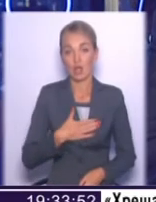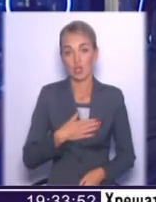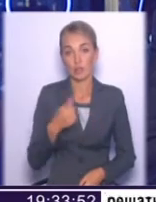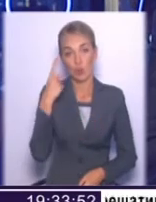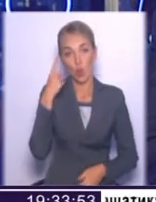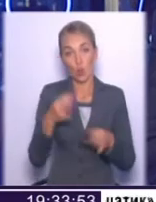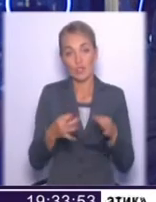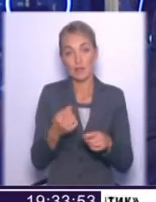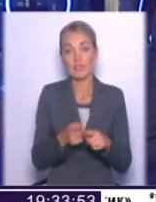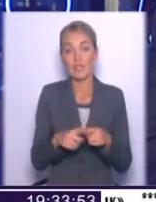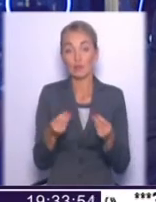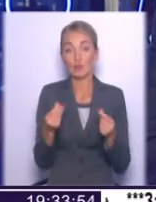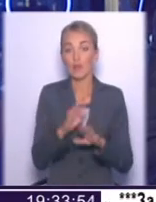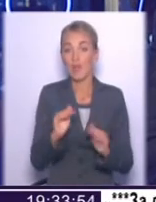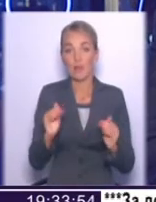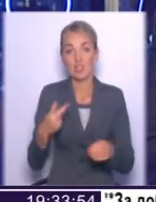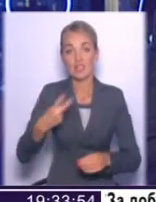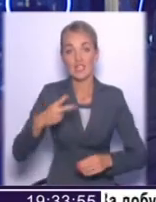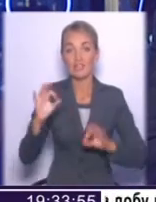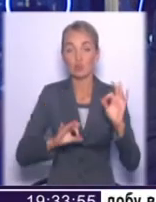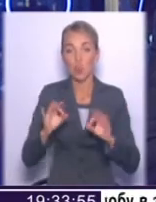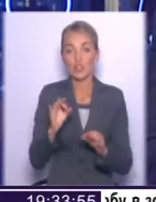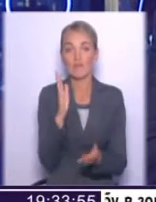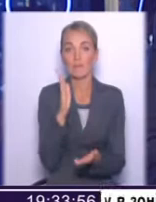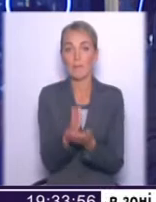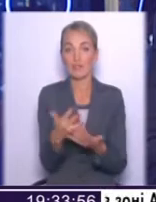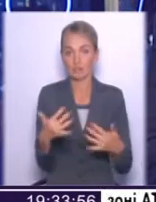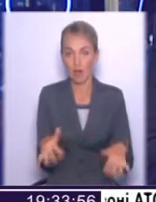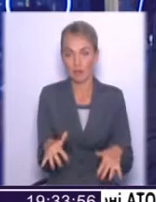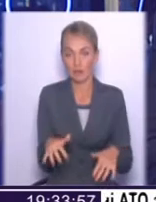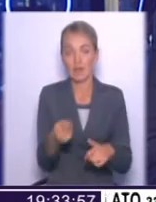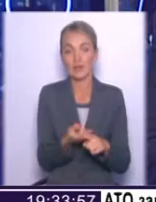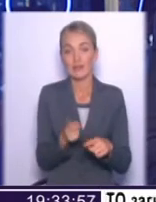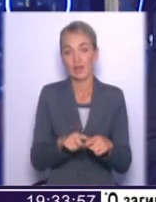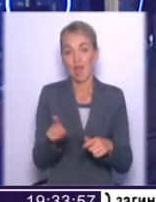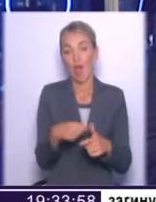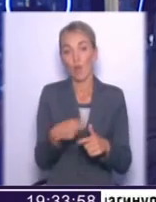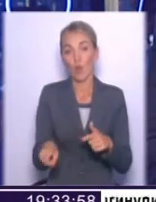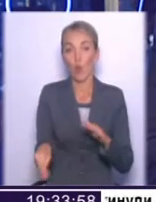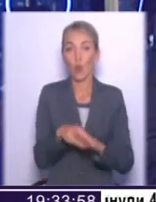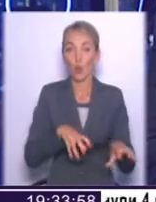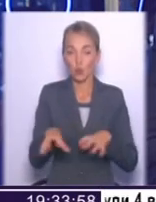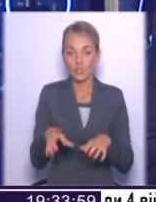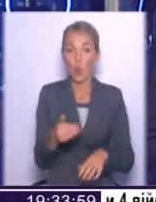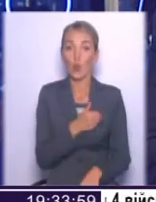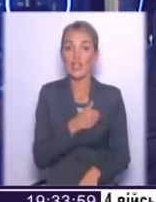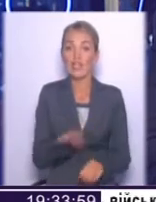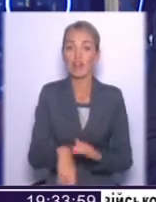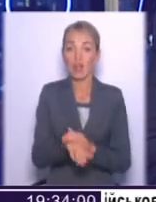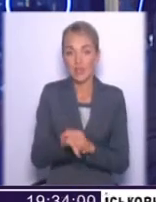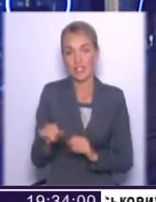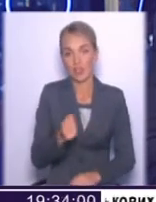цієї суми не менше 20% – це прямі втрати. Тобто це або корупція, коли хотіли вкрасти і, на жаль, вкрали.